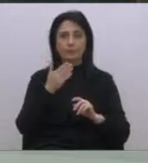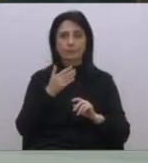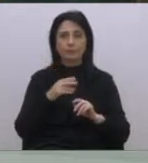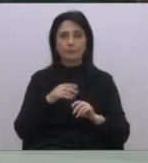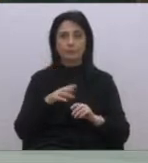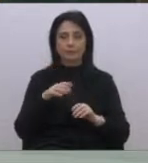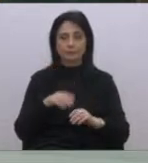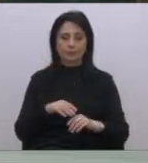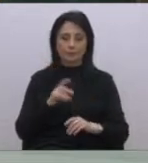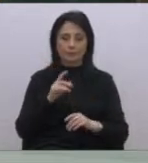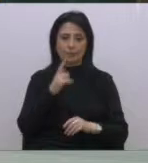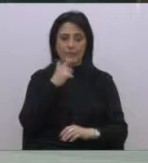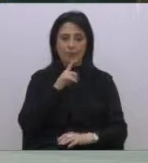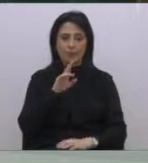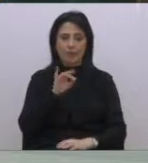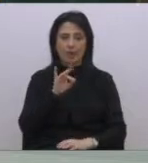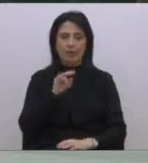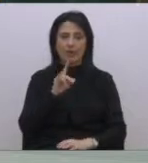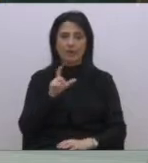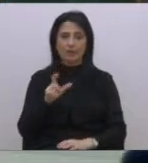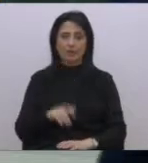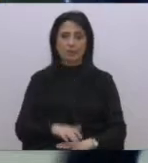shansaltanis moadgile batani Aleksandre Darakhovidze.